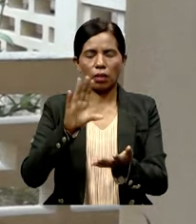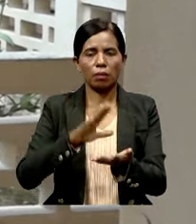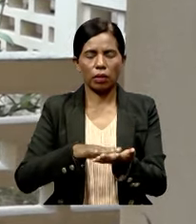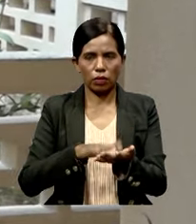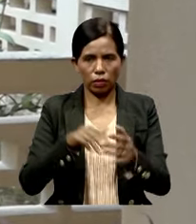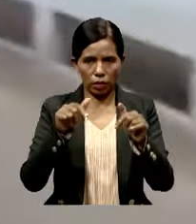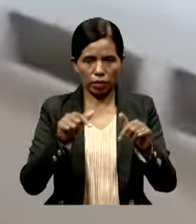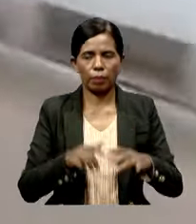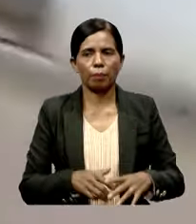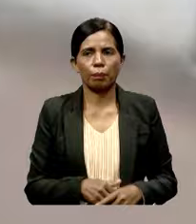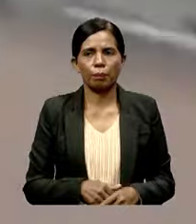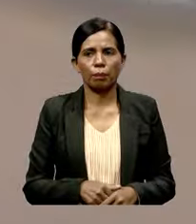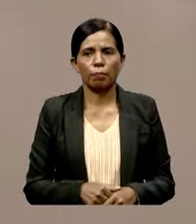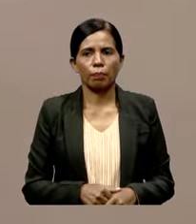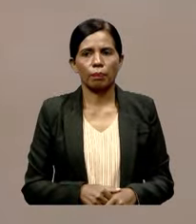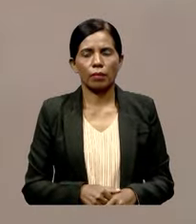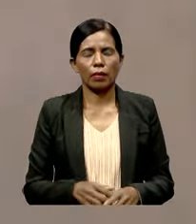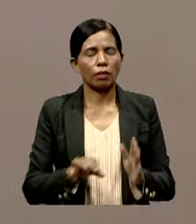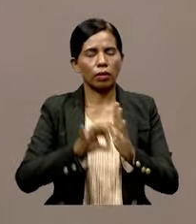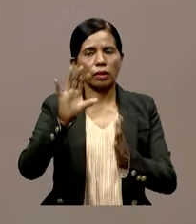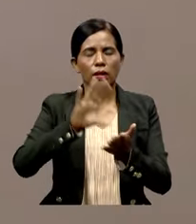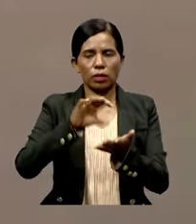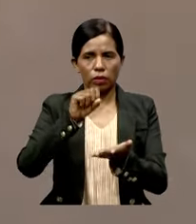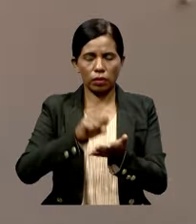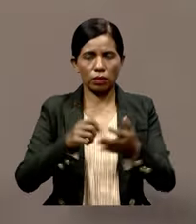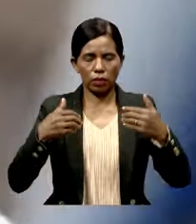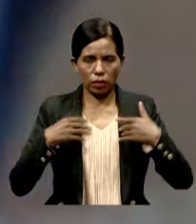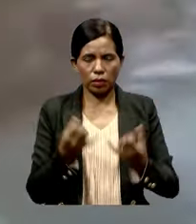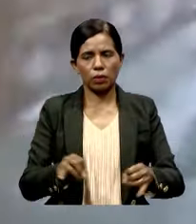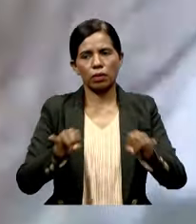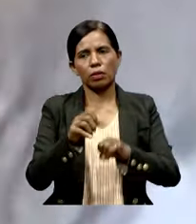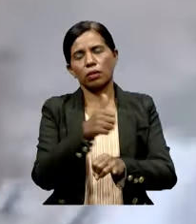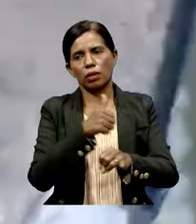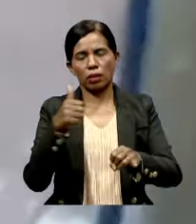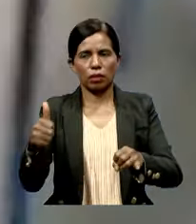den. Além de Faculdade de Ciências Sociais, íamos instituição Sira Seluk,